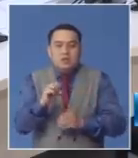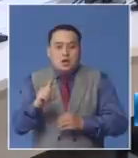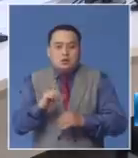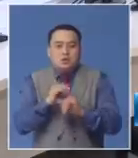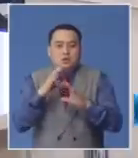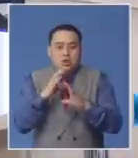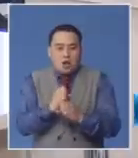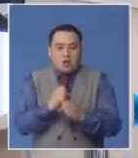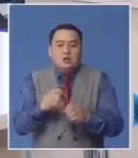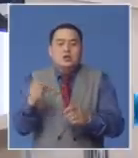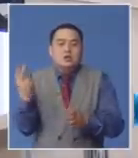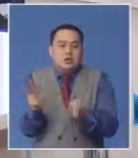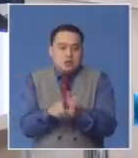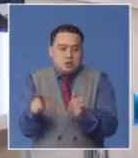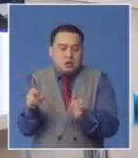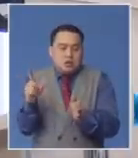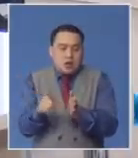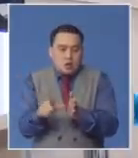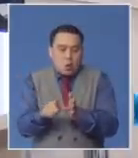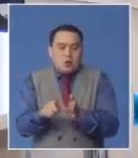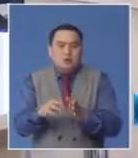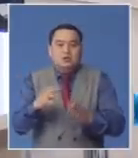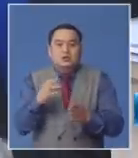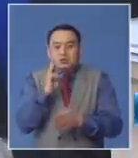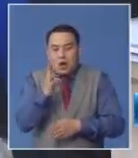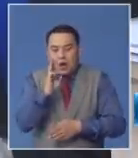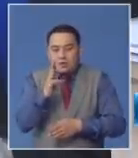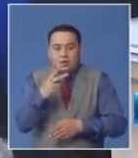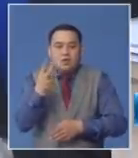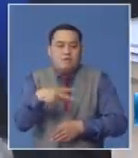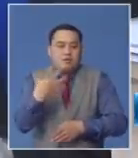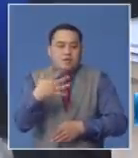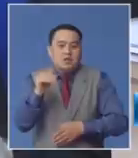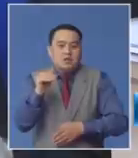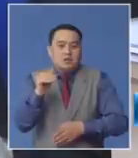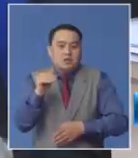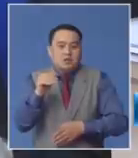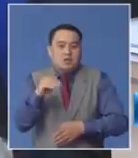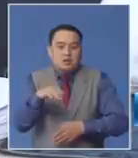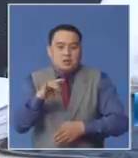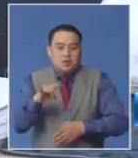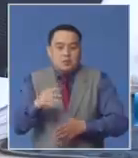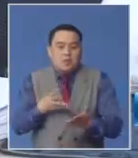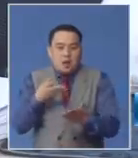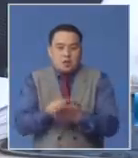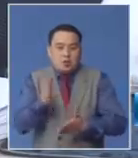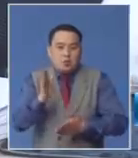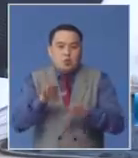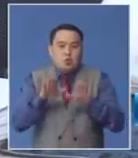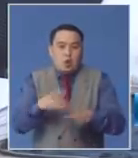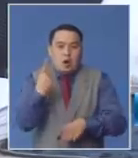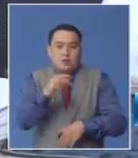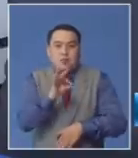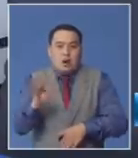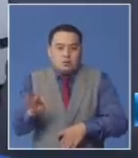снижен индивидуальный налог для тех категорий граждан тебя заработная плата менее 25 кратного размера то есть платить они будут а лишь один